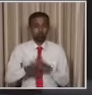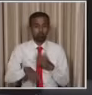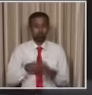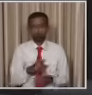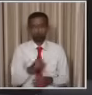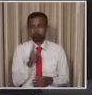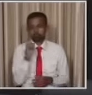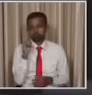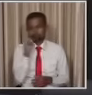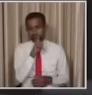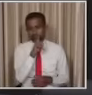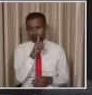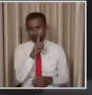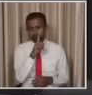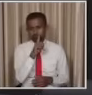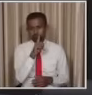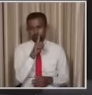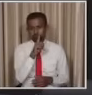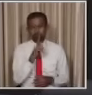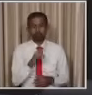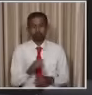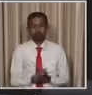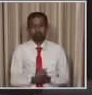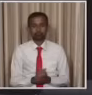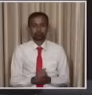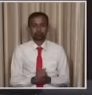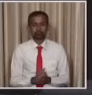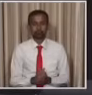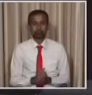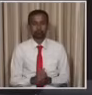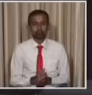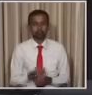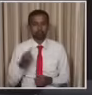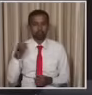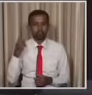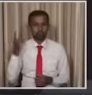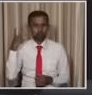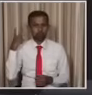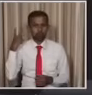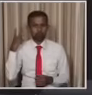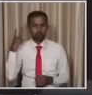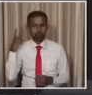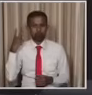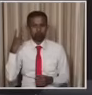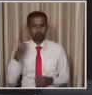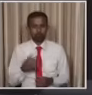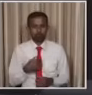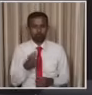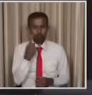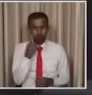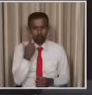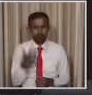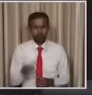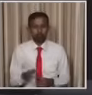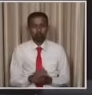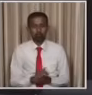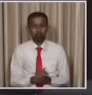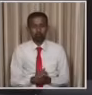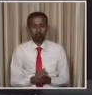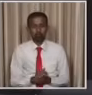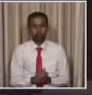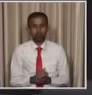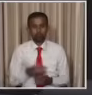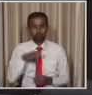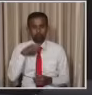මුල. මූලාසනාරූඪ මන්ත්‍රීතුමනි, ඊයේ පෙරේදා මම දැක්කා